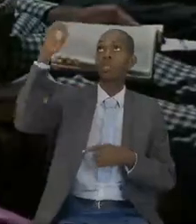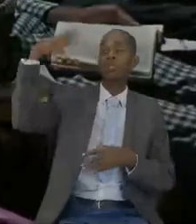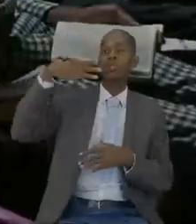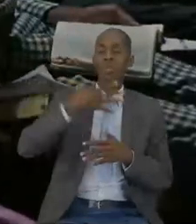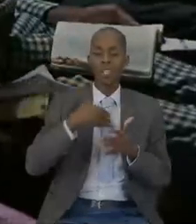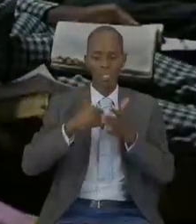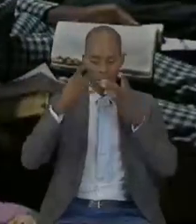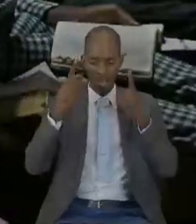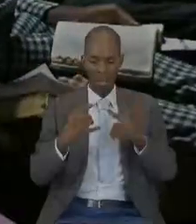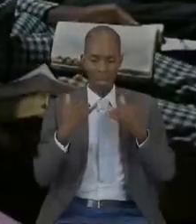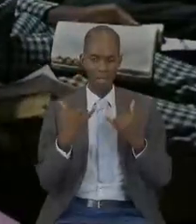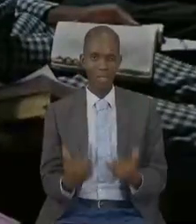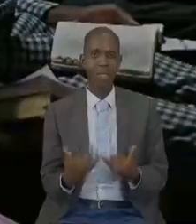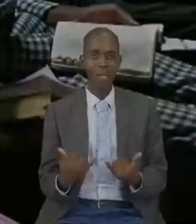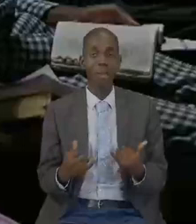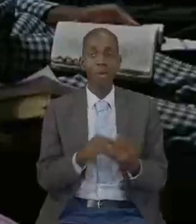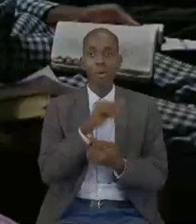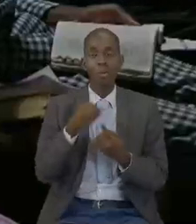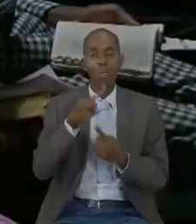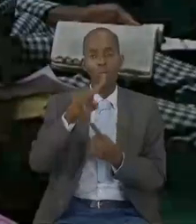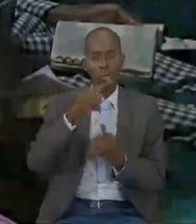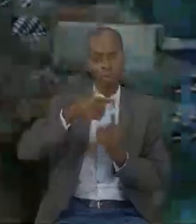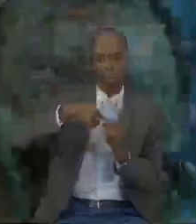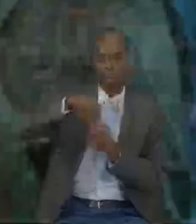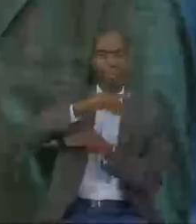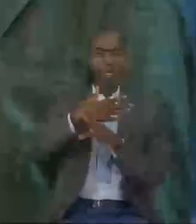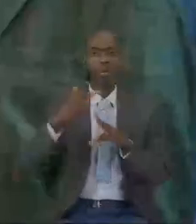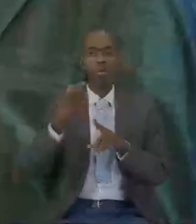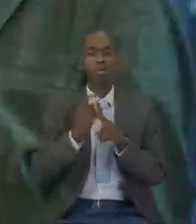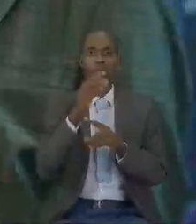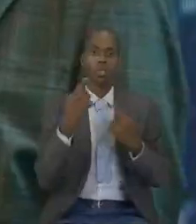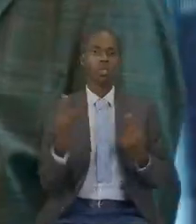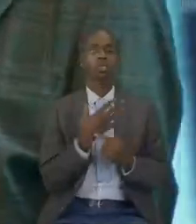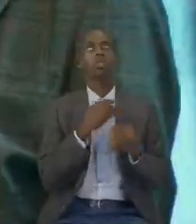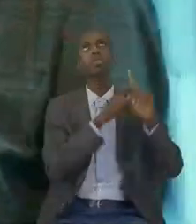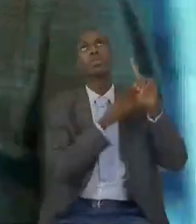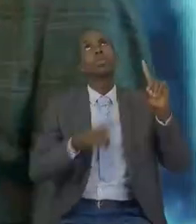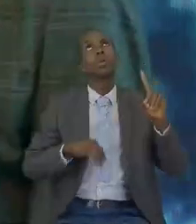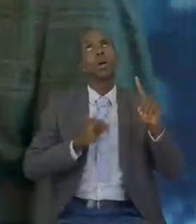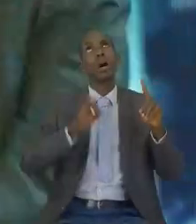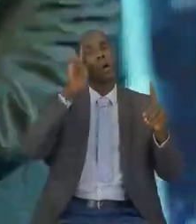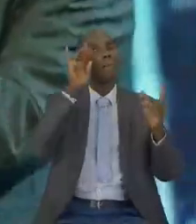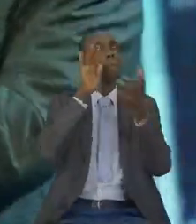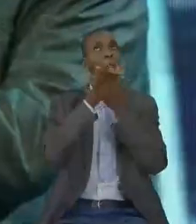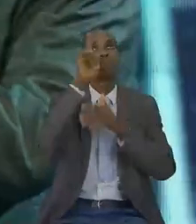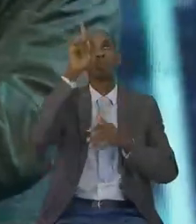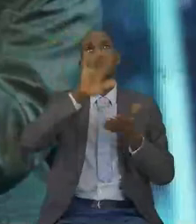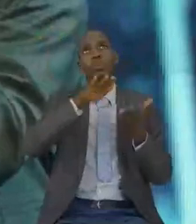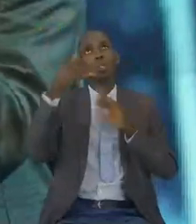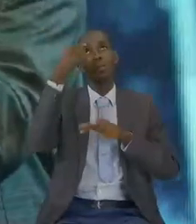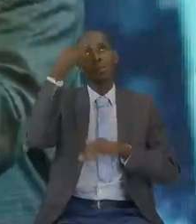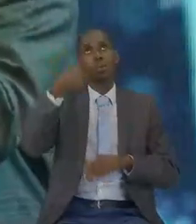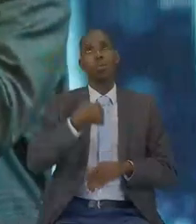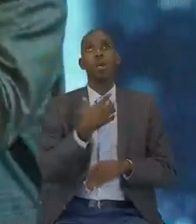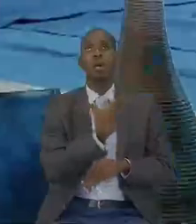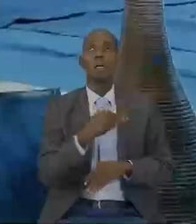lumière. Et cela se passe maintenant. Quand tu te détournes de tes péchés et tu dis, Seigneur, je crois, je sais